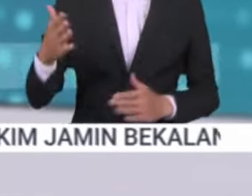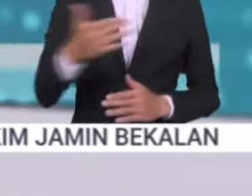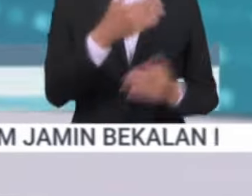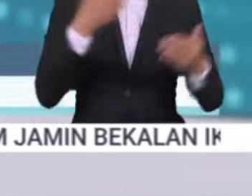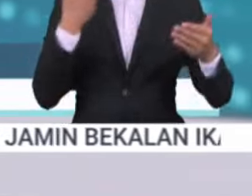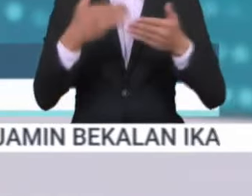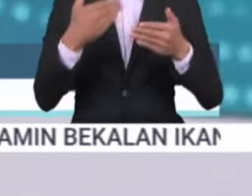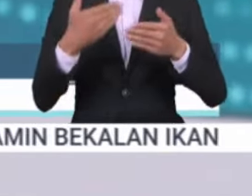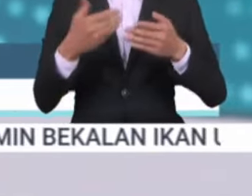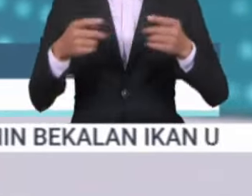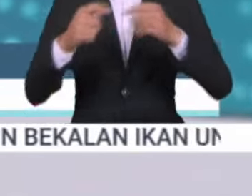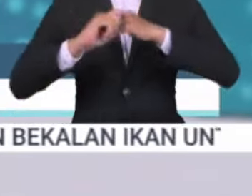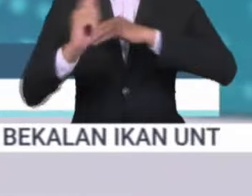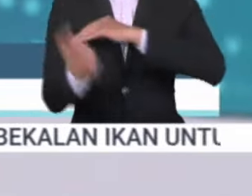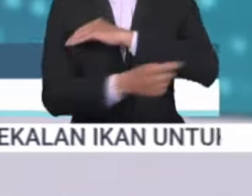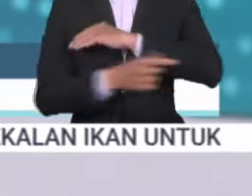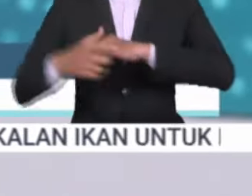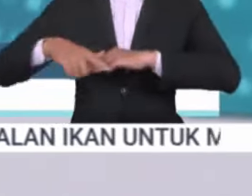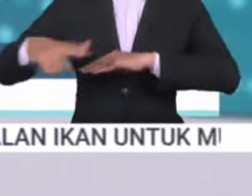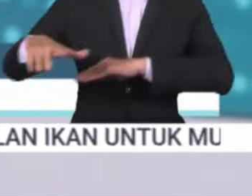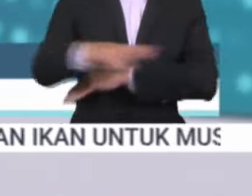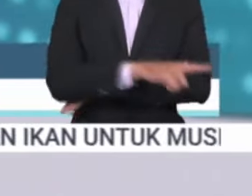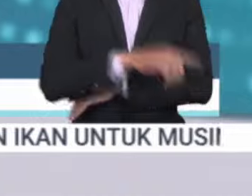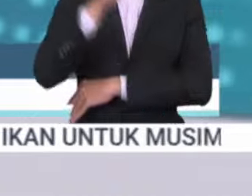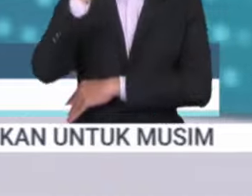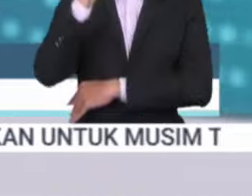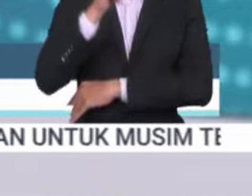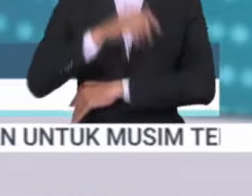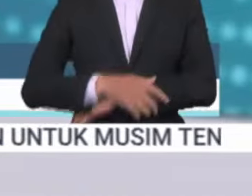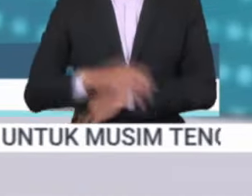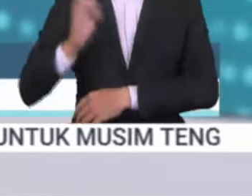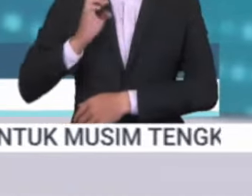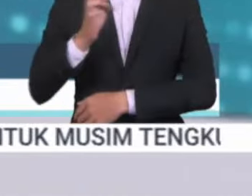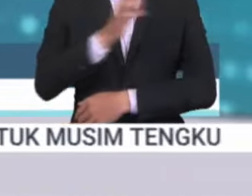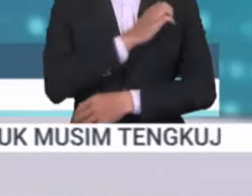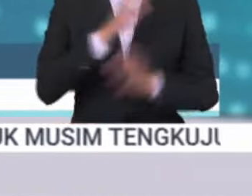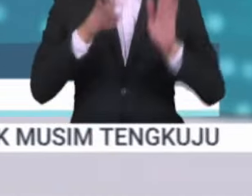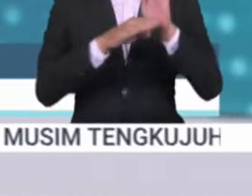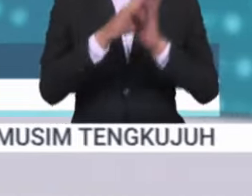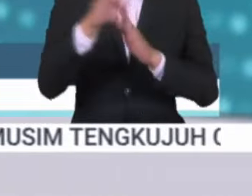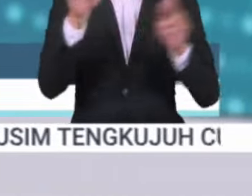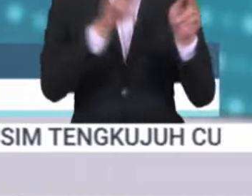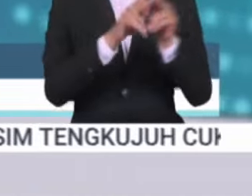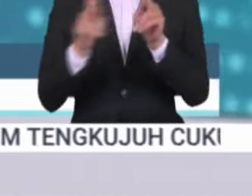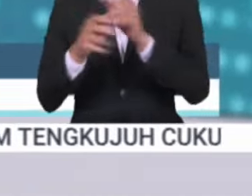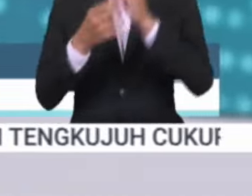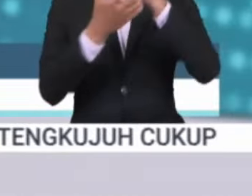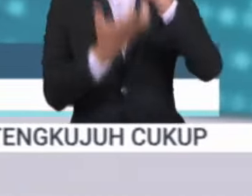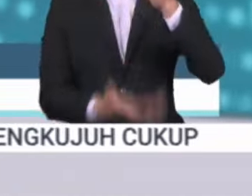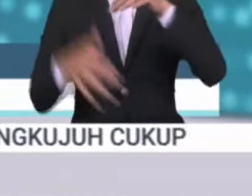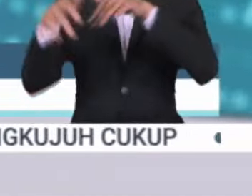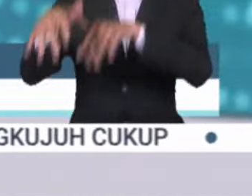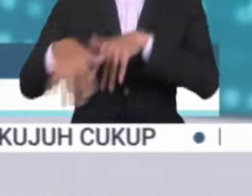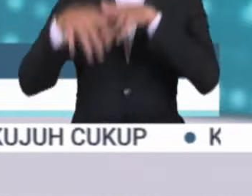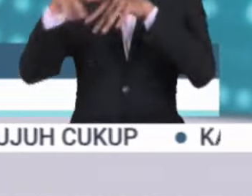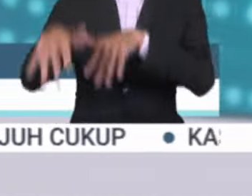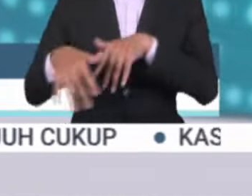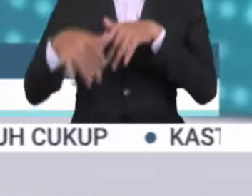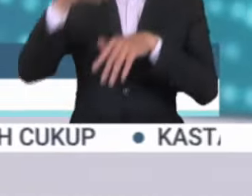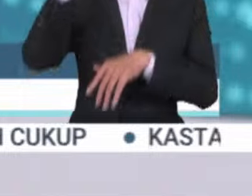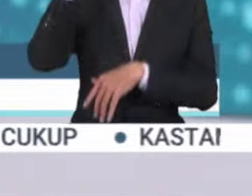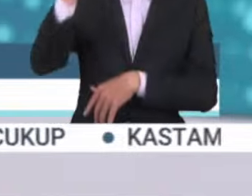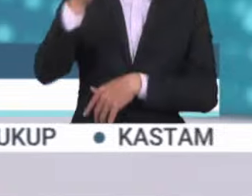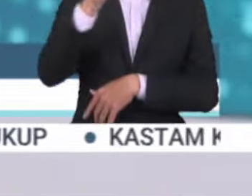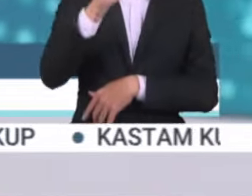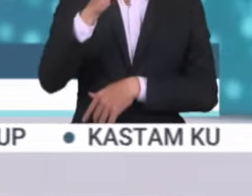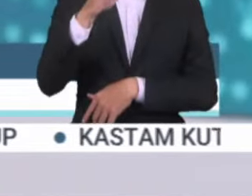di perairan berhampiran Taman Laut Melaka. Esko Kemajuan Desa, Pertanian dan Keterjaminan Makanan Melaka, Dato' Dr. Mohd Akmal